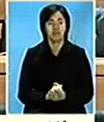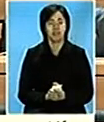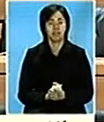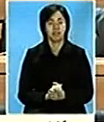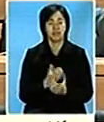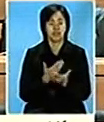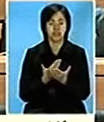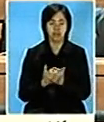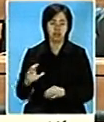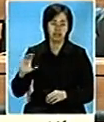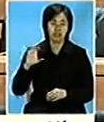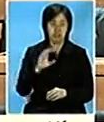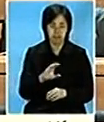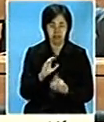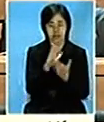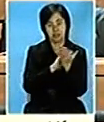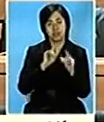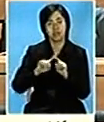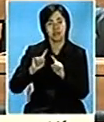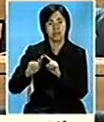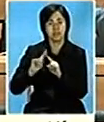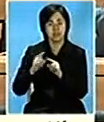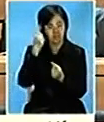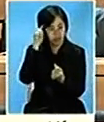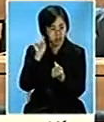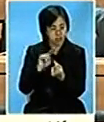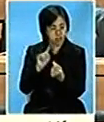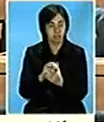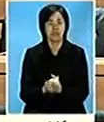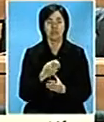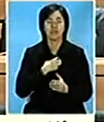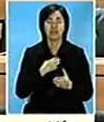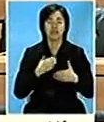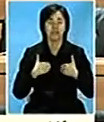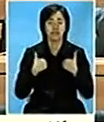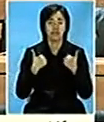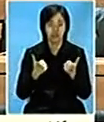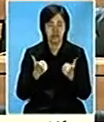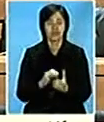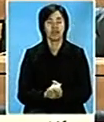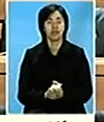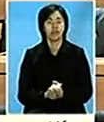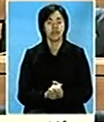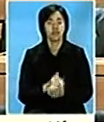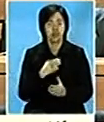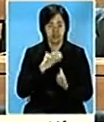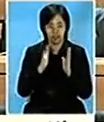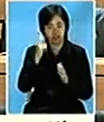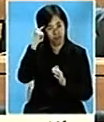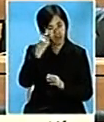การลงทุนของชาวต่างประเทศย่อมต้องการความสะดวกสบายย่อมต้องการคนที่รู้ภาษ